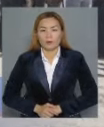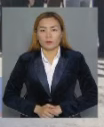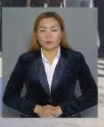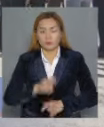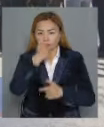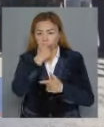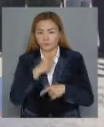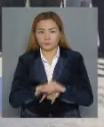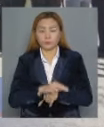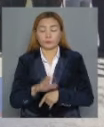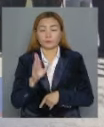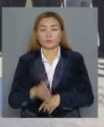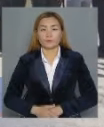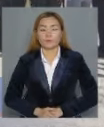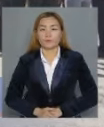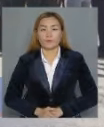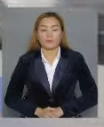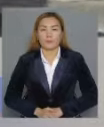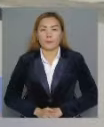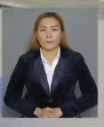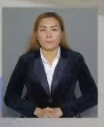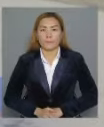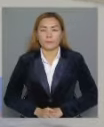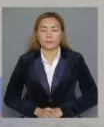мәдениетке үйрету, тазалық мәдениетіне үйрету.